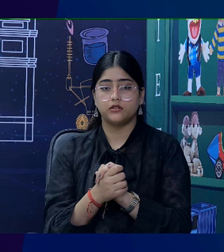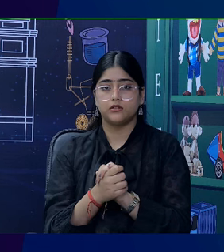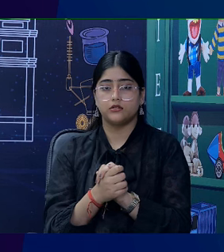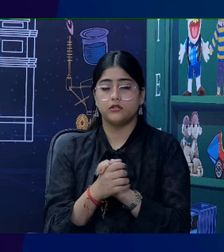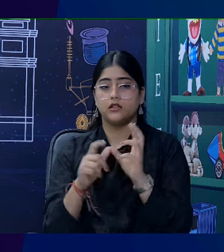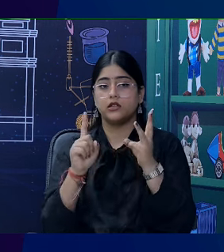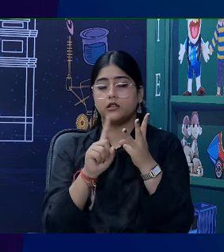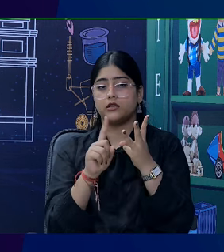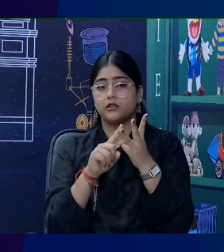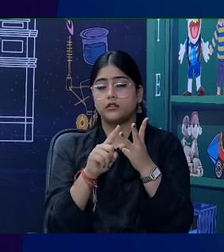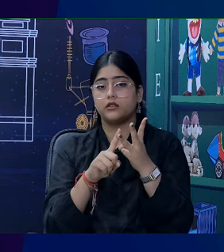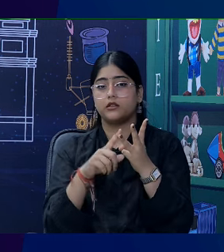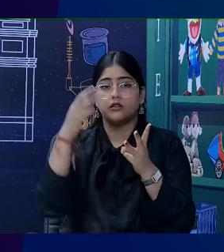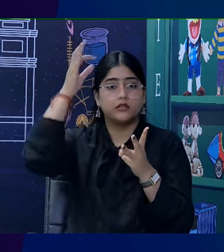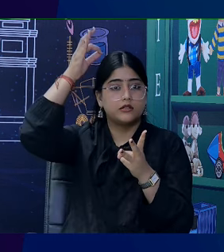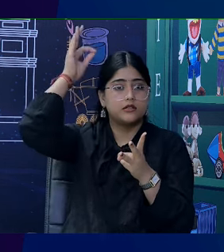भाषा